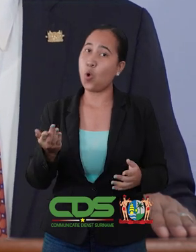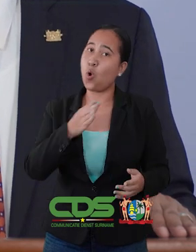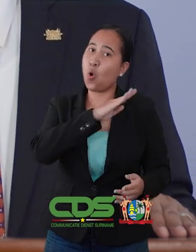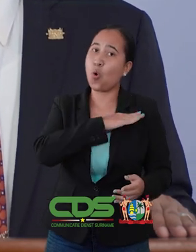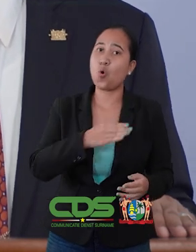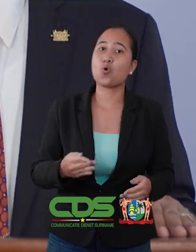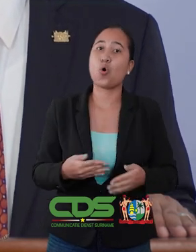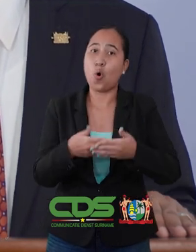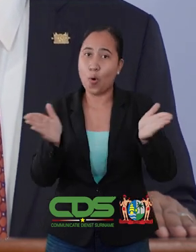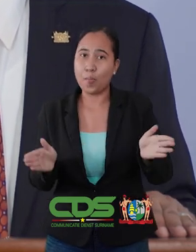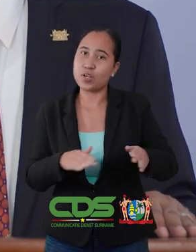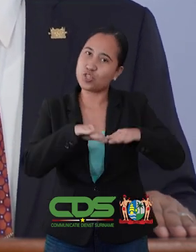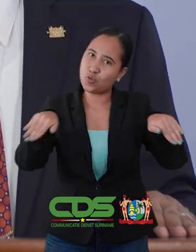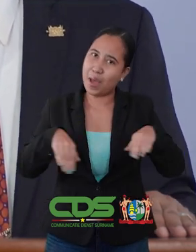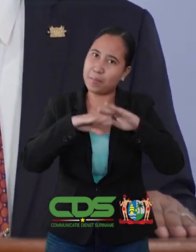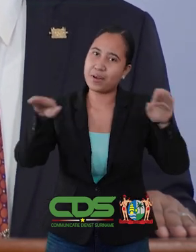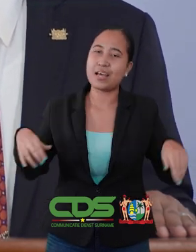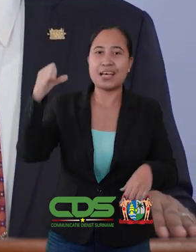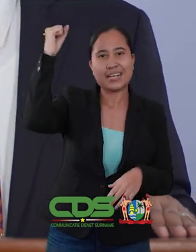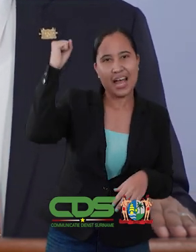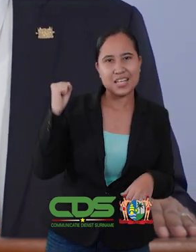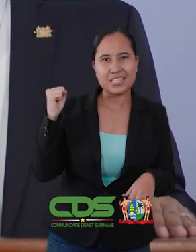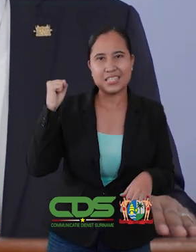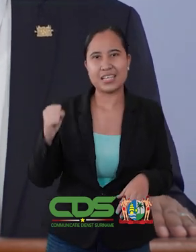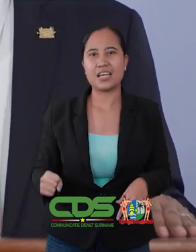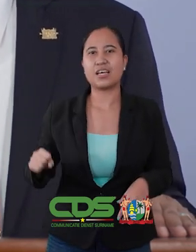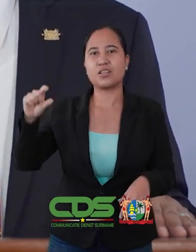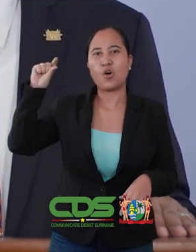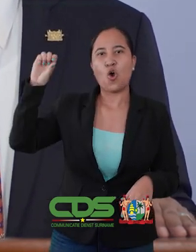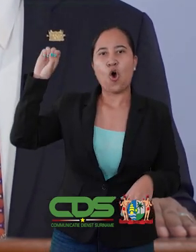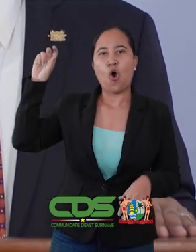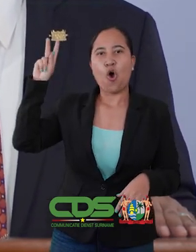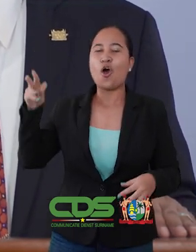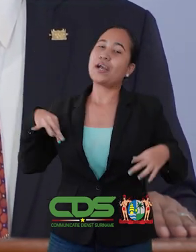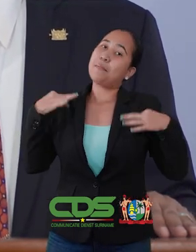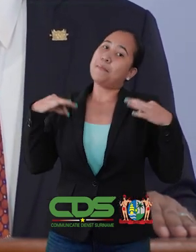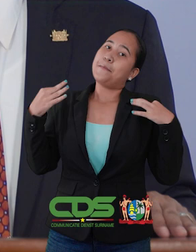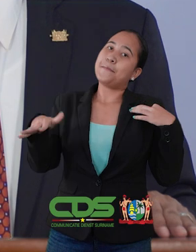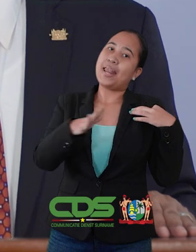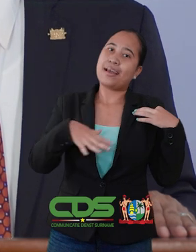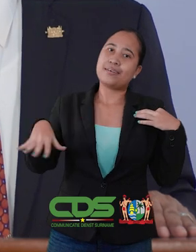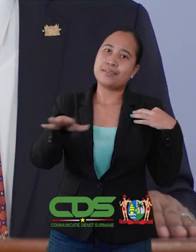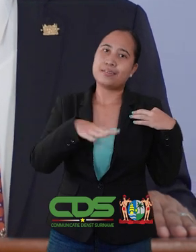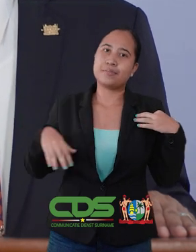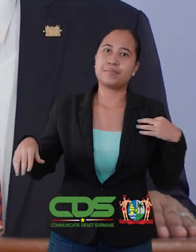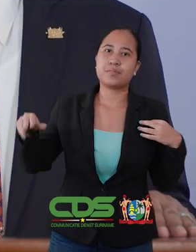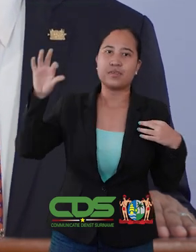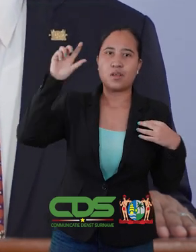opengesteld recreatieoorden, casino's, gok- en vermakelijkheidsgelegenheden,